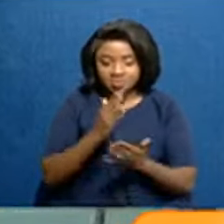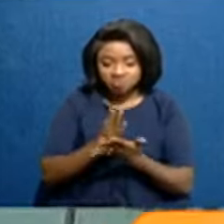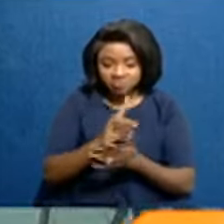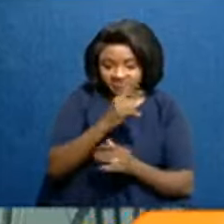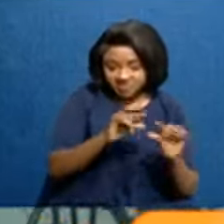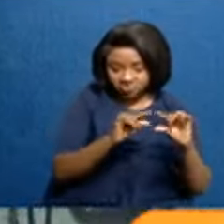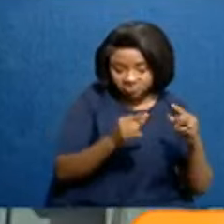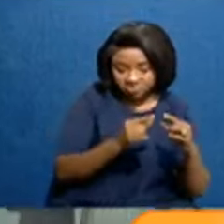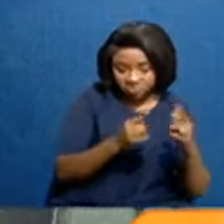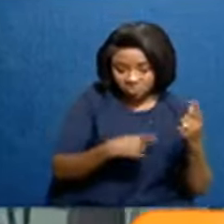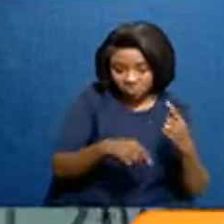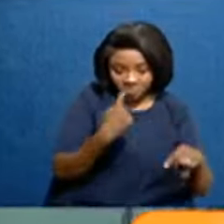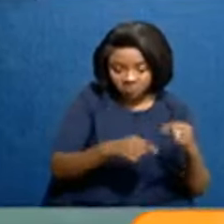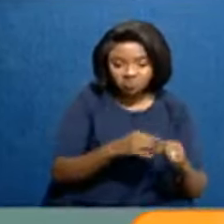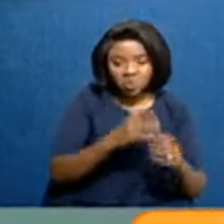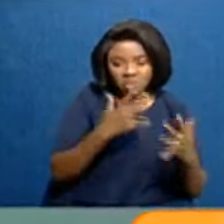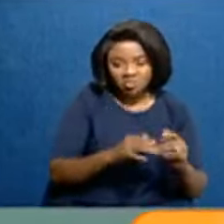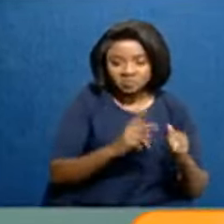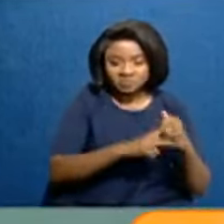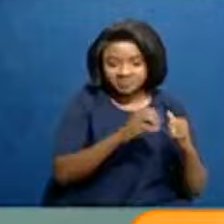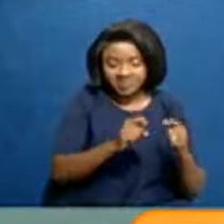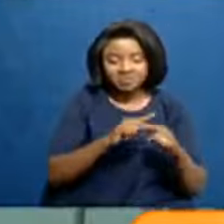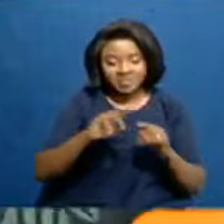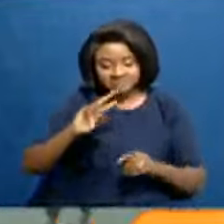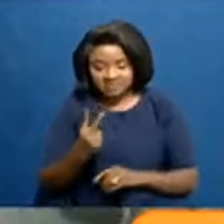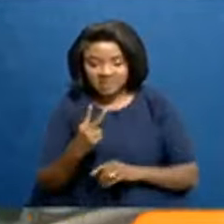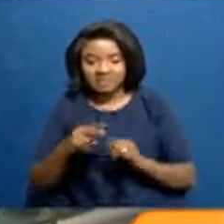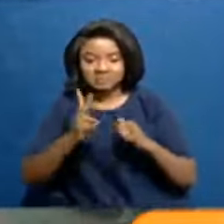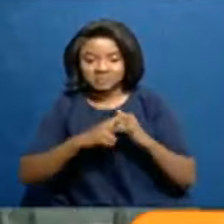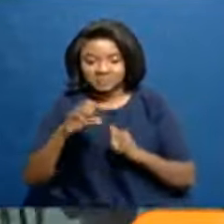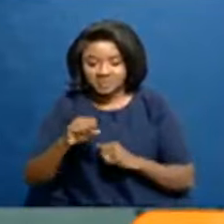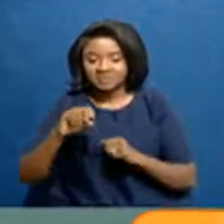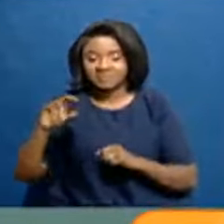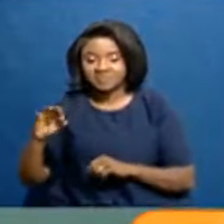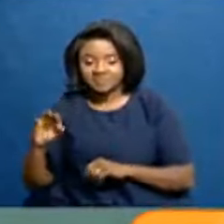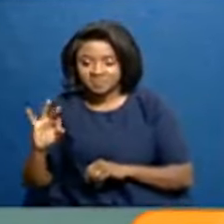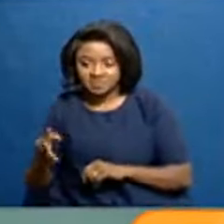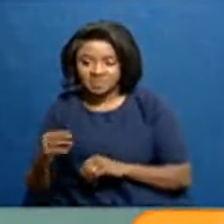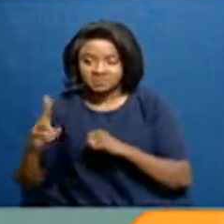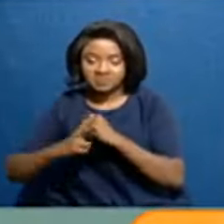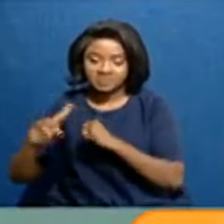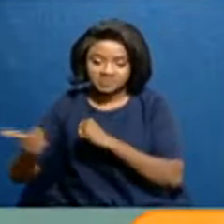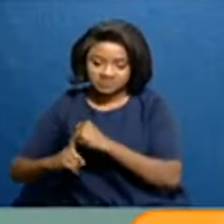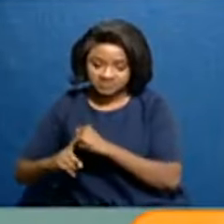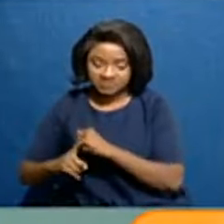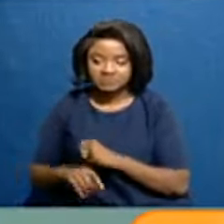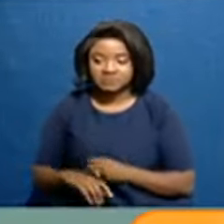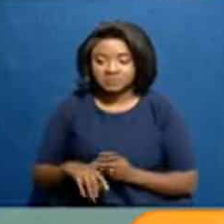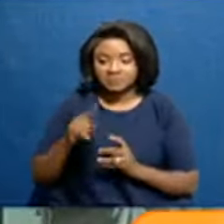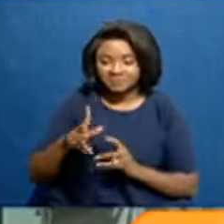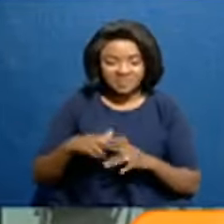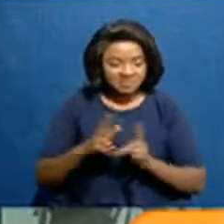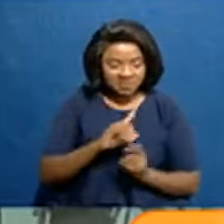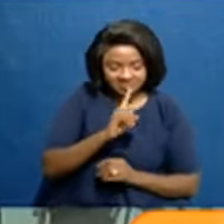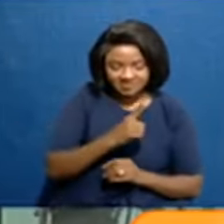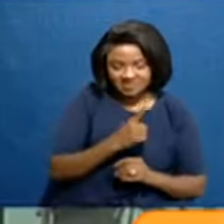ya kwanza 7-5, Okutoyi alikakamua na kushinda seti ya pili 7-5 na pia seti ya tatu 7-6. Okutoyi alianza vibaya seti